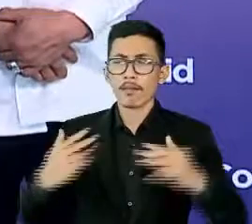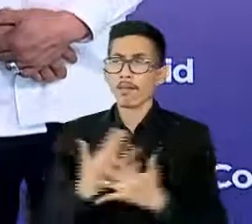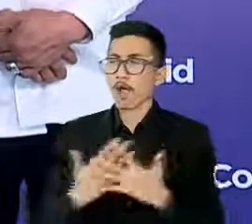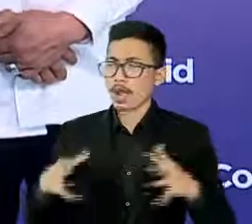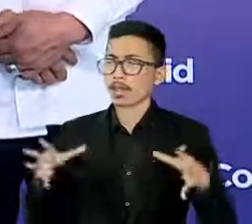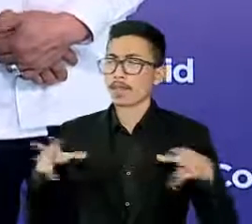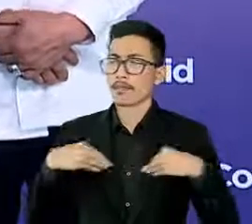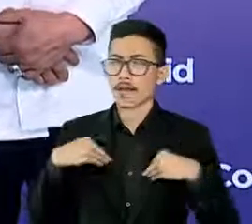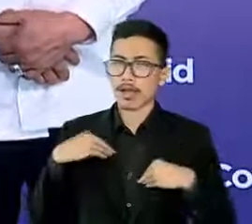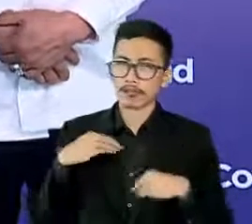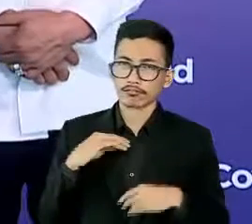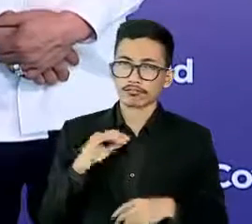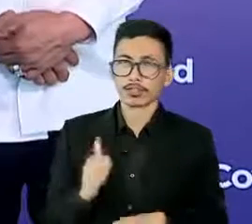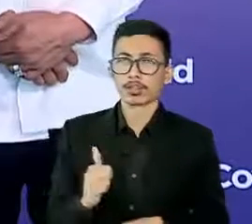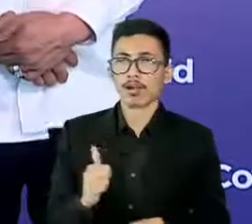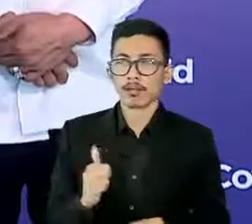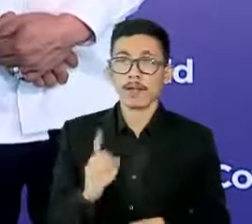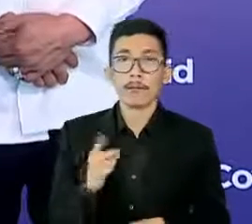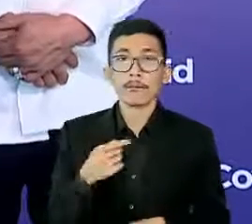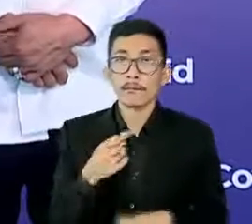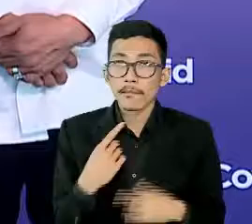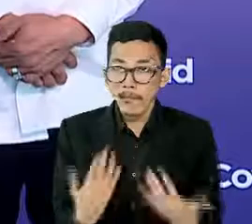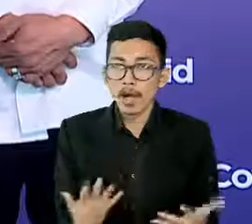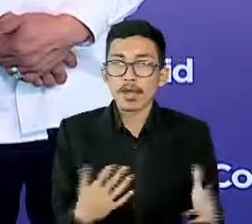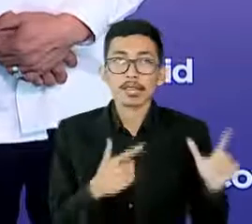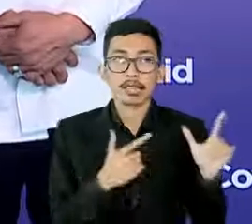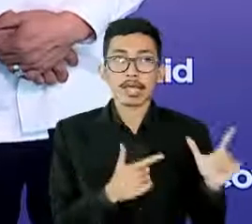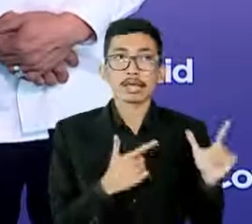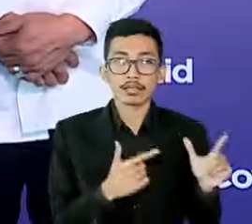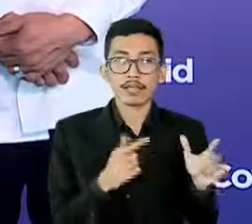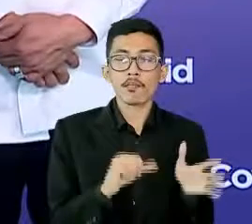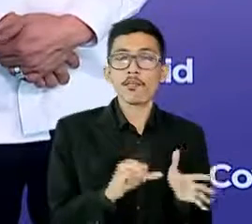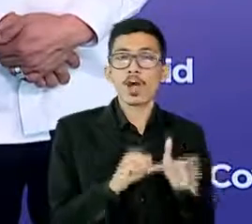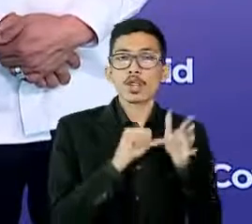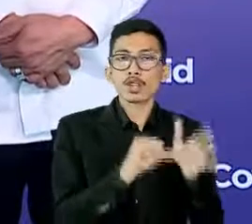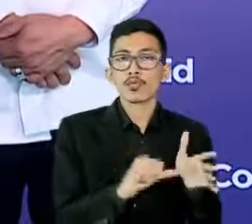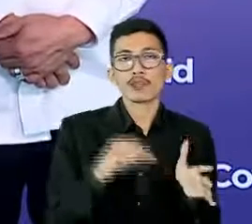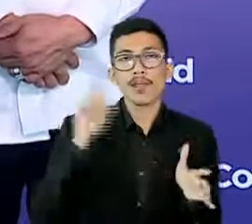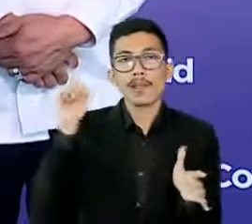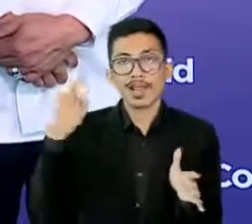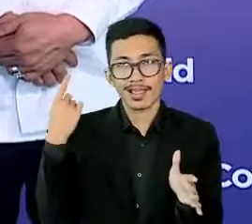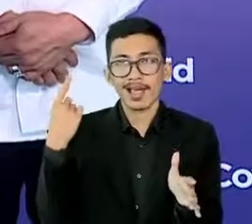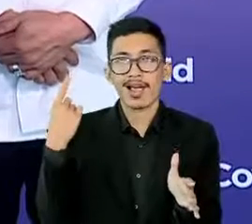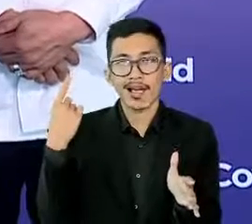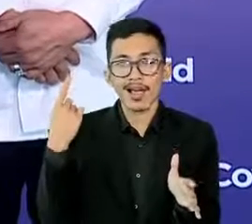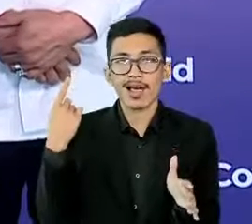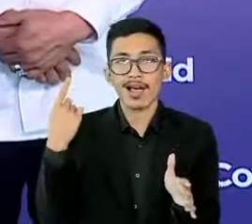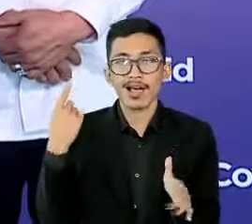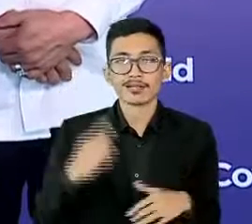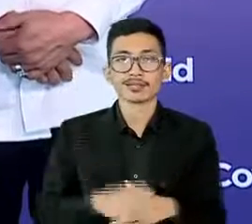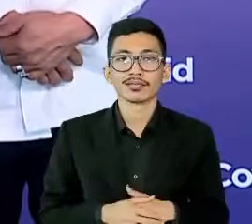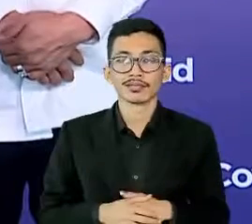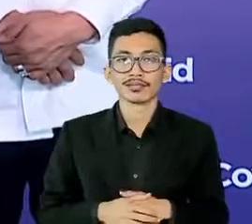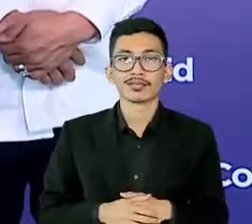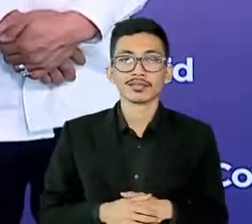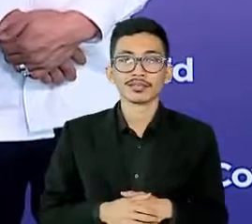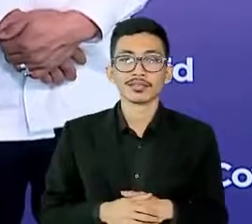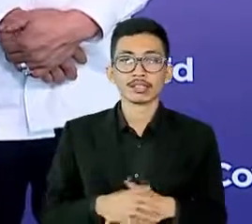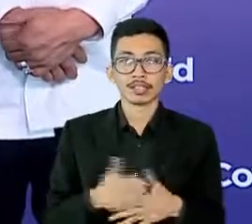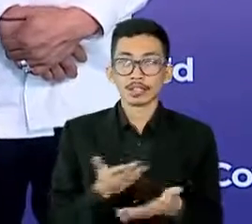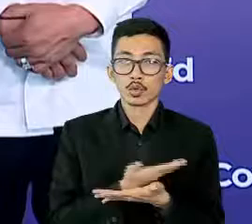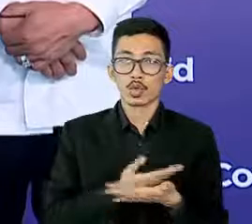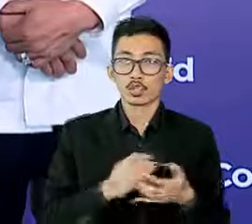karena tugas TNI adalah membantu pemerintah dalam hal ini adalah mengatasi